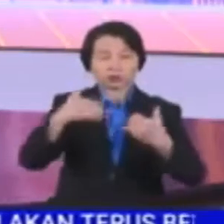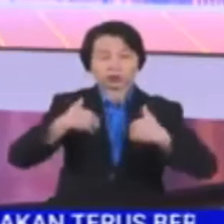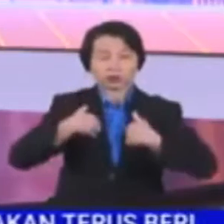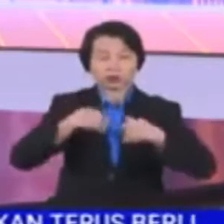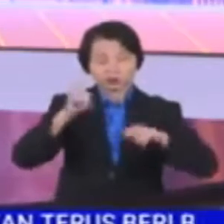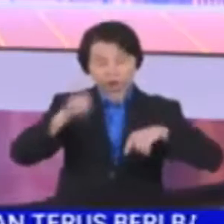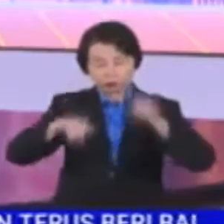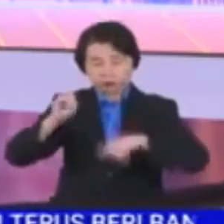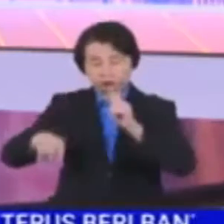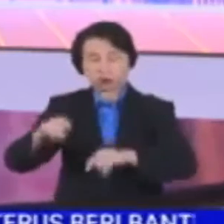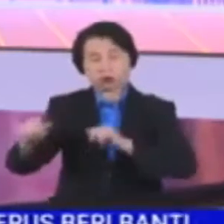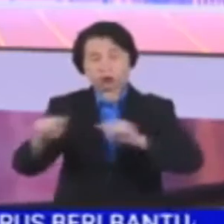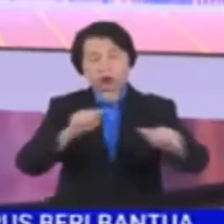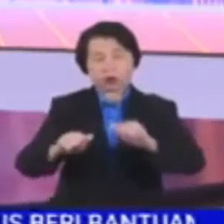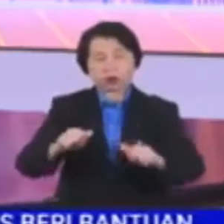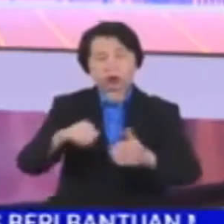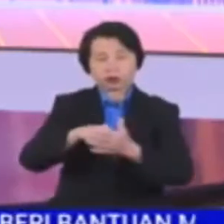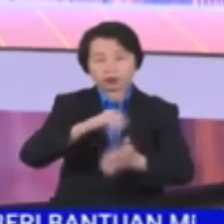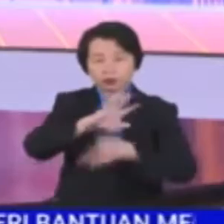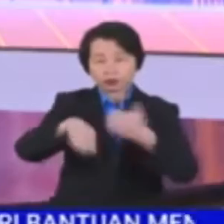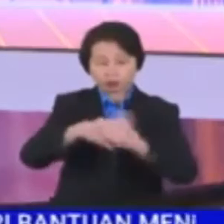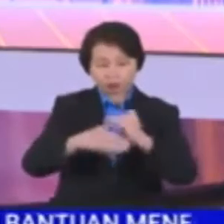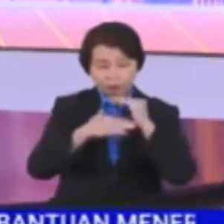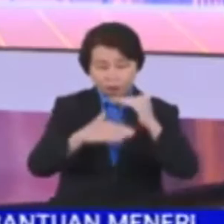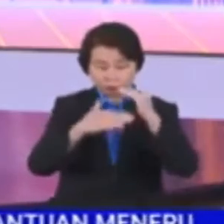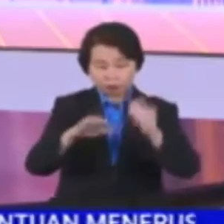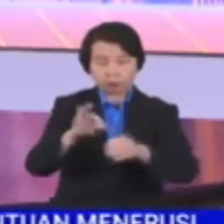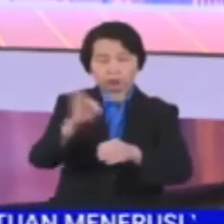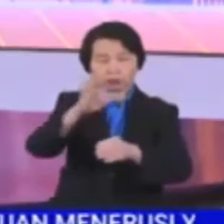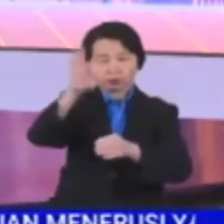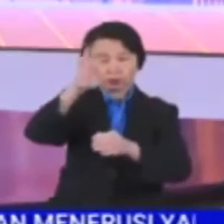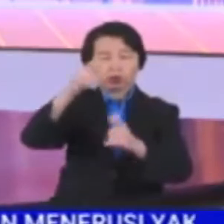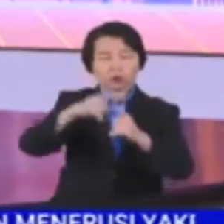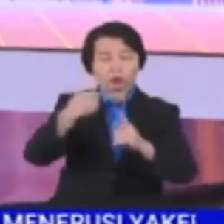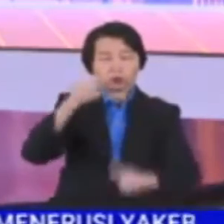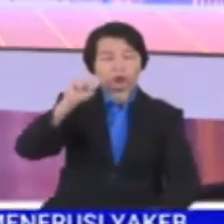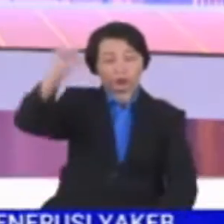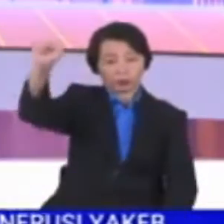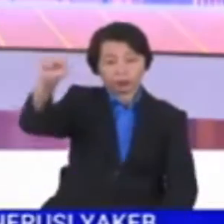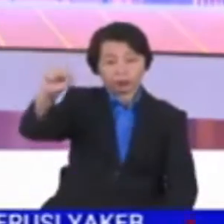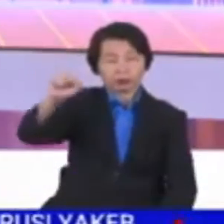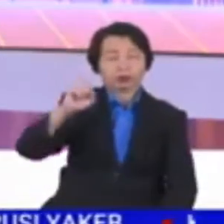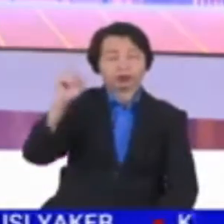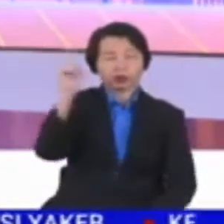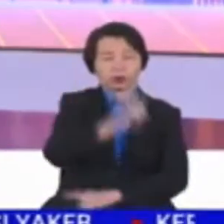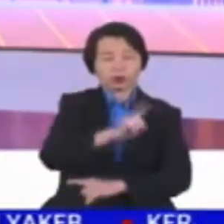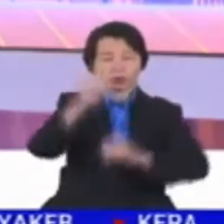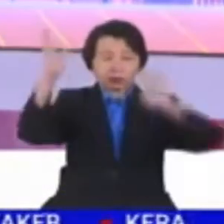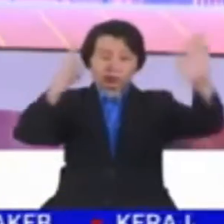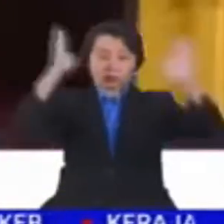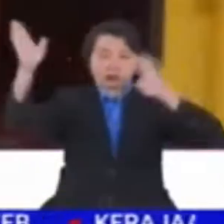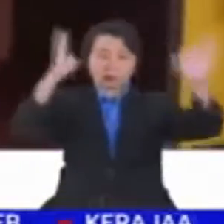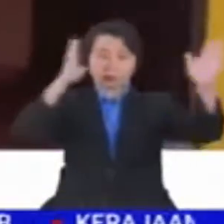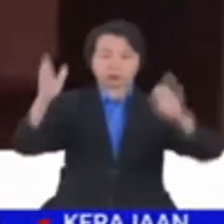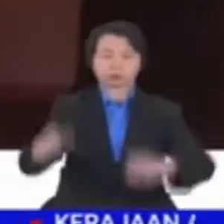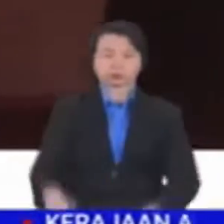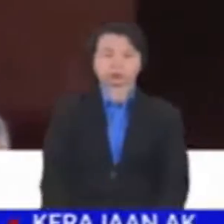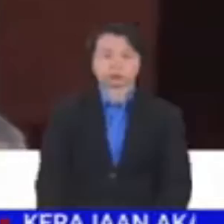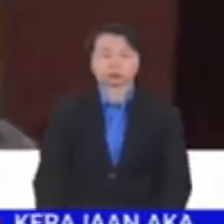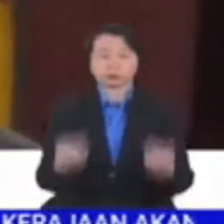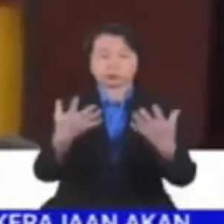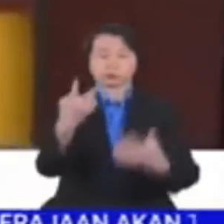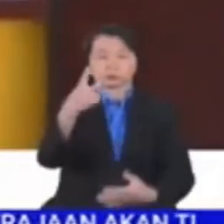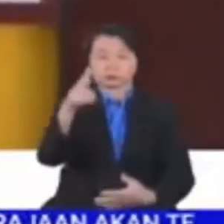mengadakan pelbagai aktiviti menarik di semua peringkat dalam menyemarakkan Bulan Kebangsaan dan Sambutan Hari Malaysia.